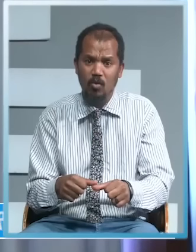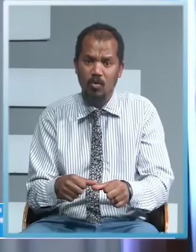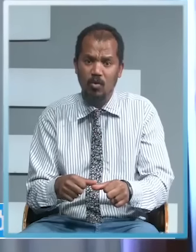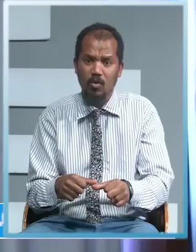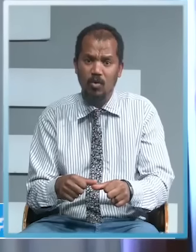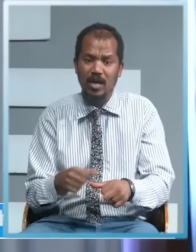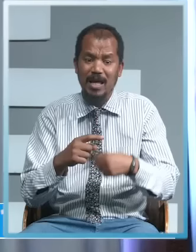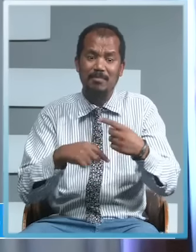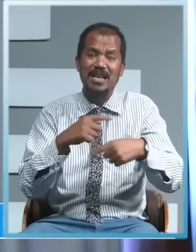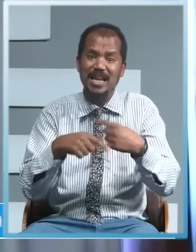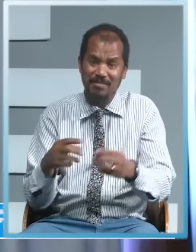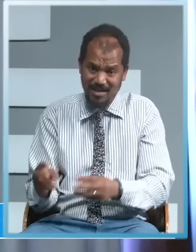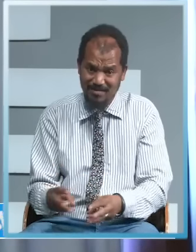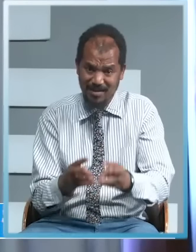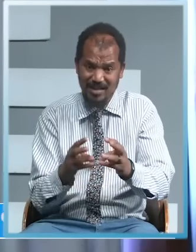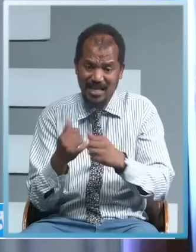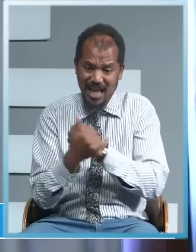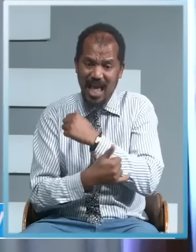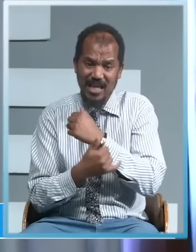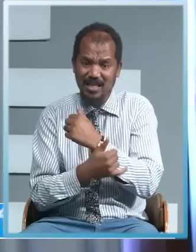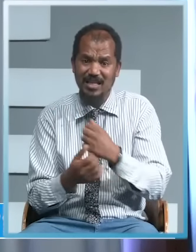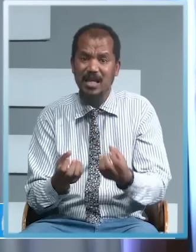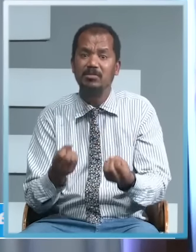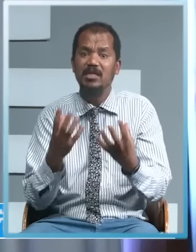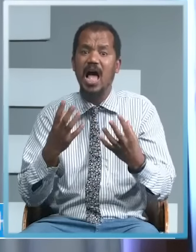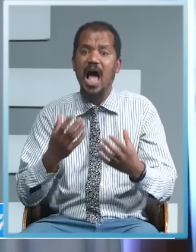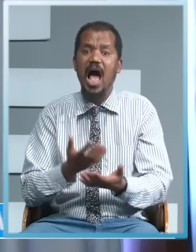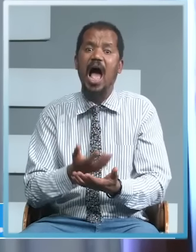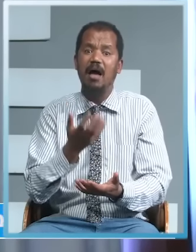ወይ የምንሄድበት መንገድ ያገሪቱን የብዛውት ሀብት